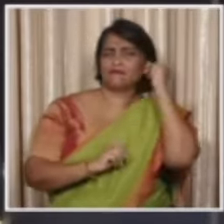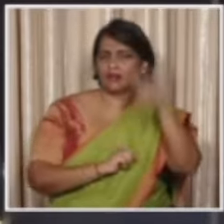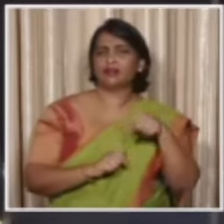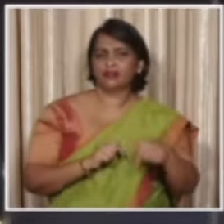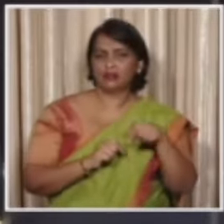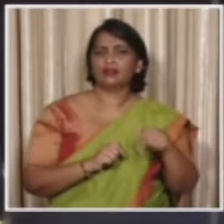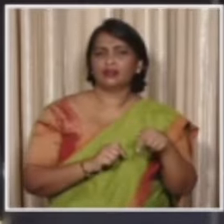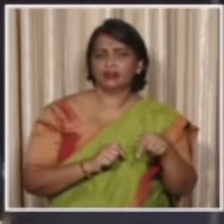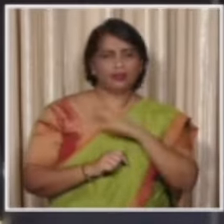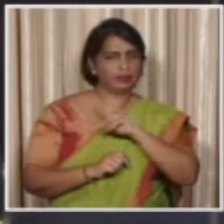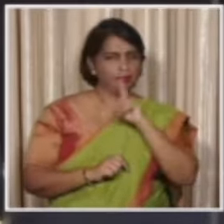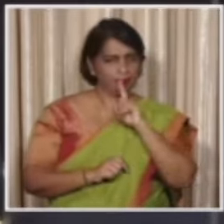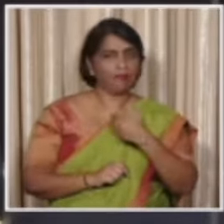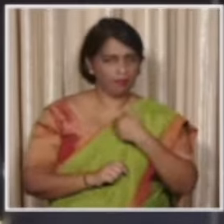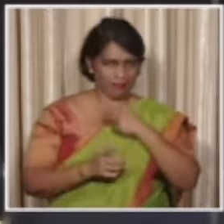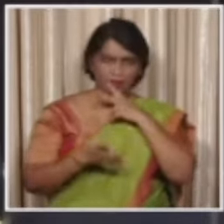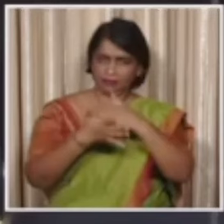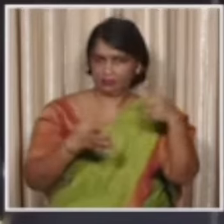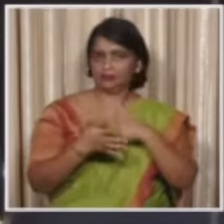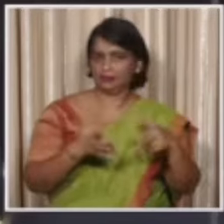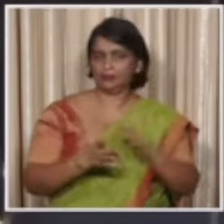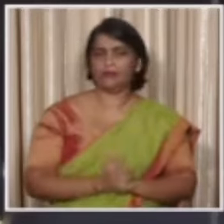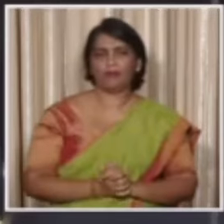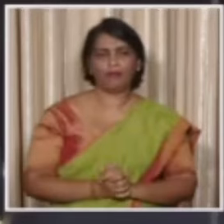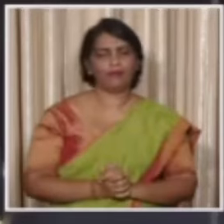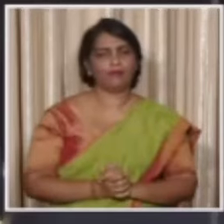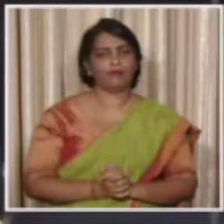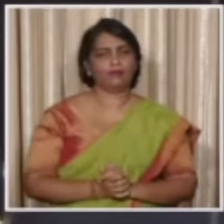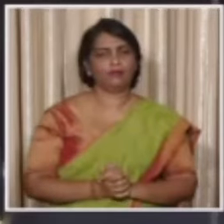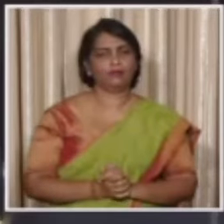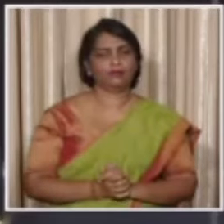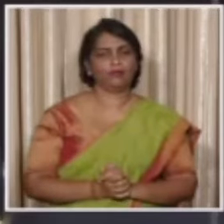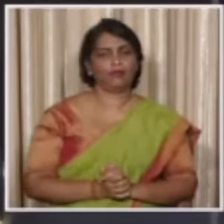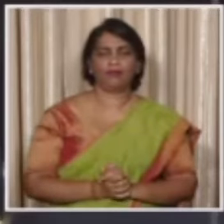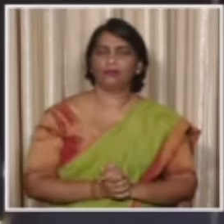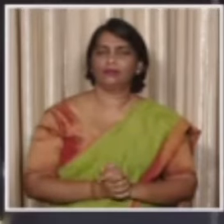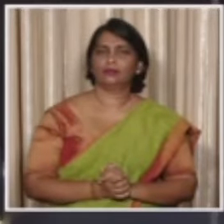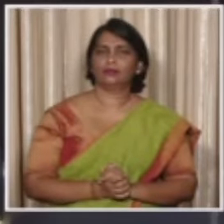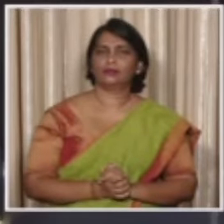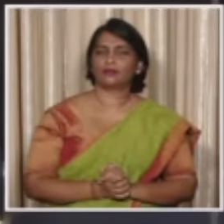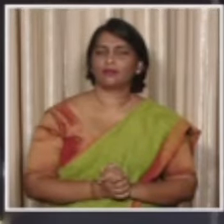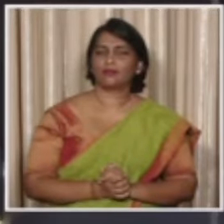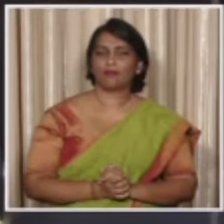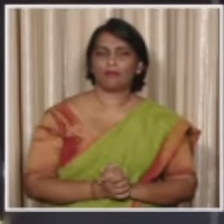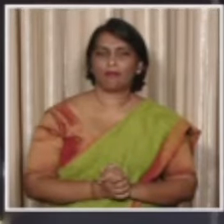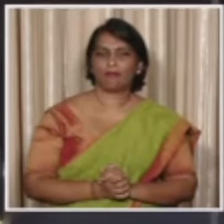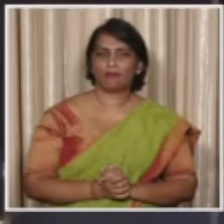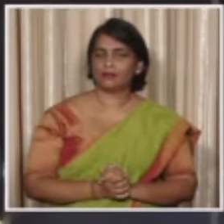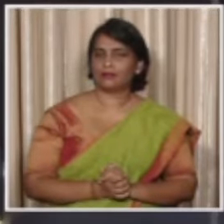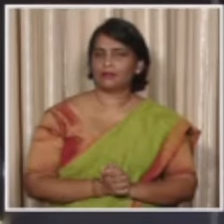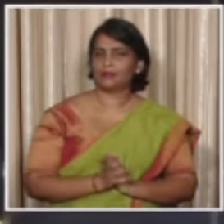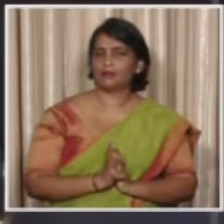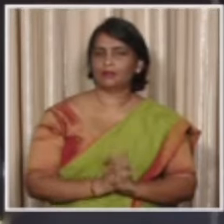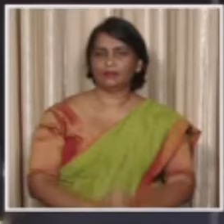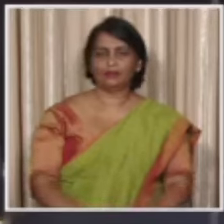හදනවා. මේක මෙහෙමයි තියෙන්නේ. මම කියවන්න. Had 3-hour meeting with Governor Central Bank Treasury Secretary with Sajith Erand and